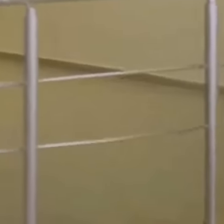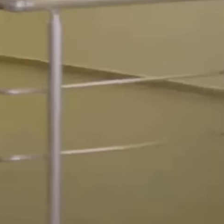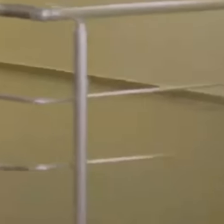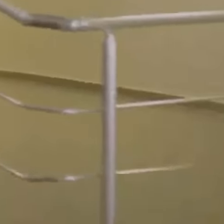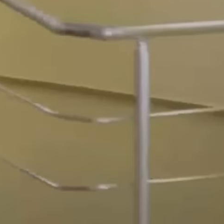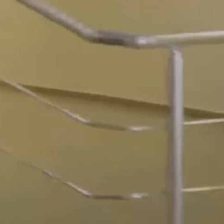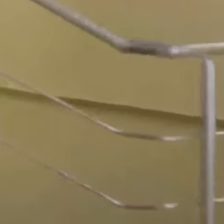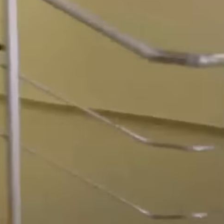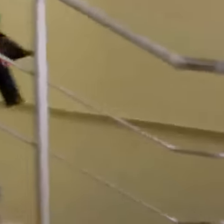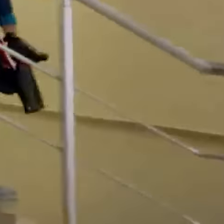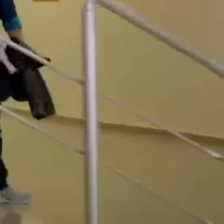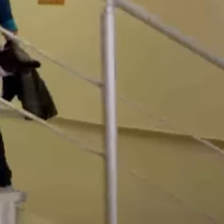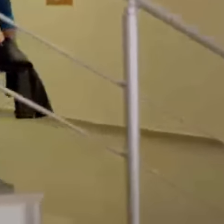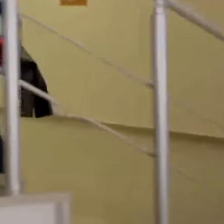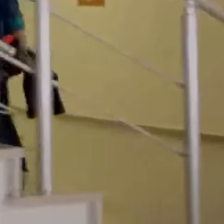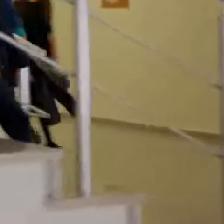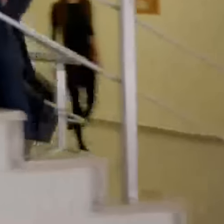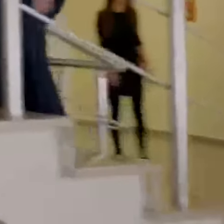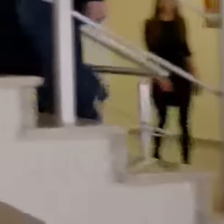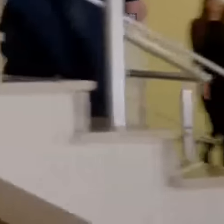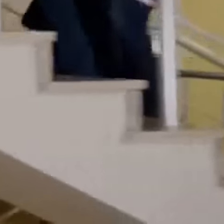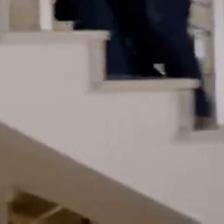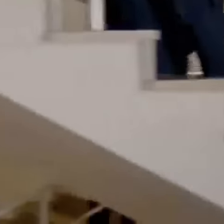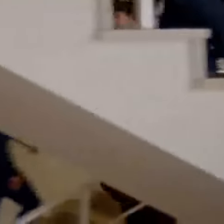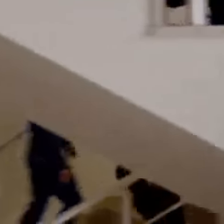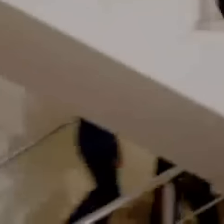Tolgalar oralı olmayıp yanından geçip yukarı yöneldiler.